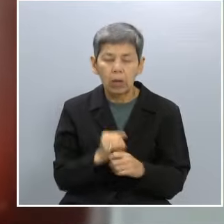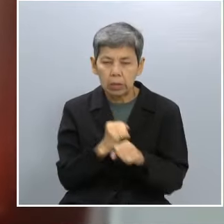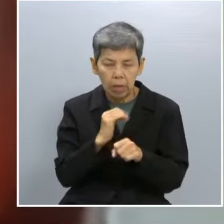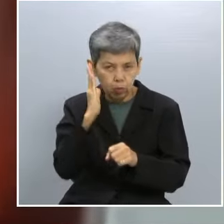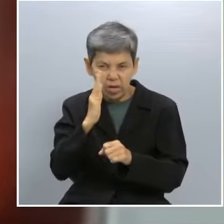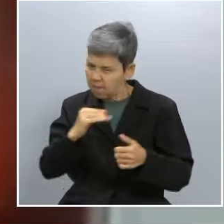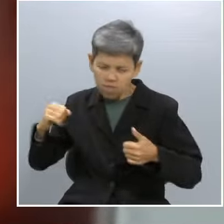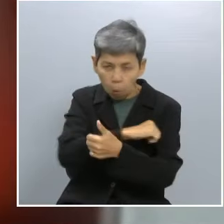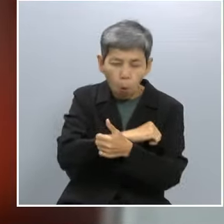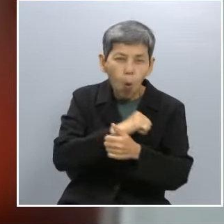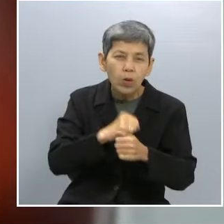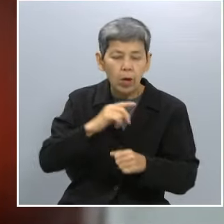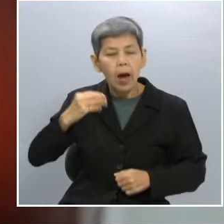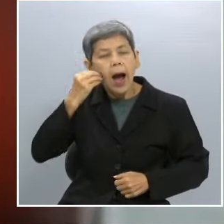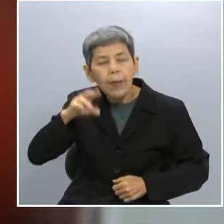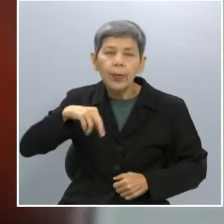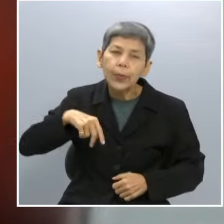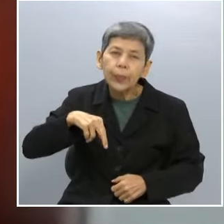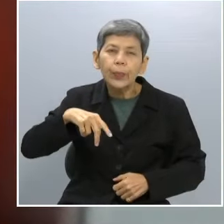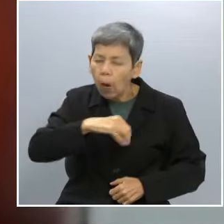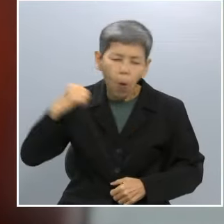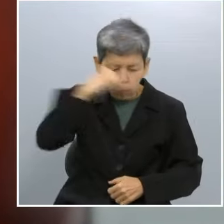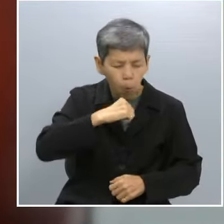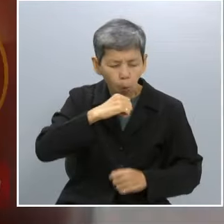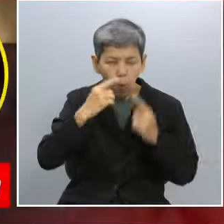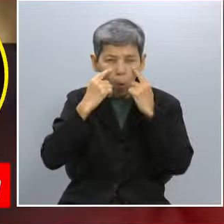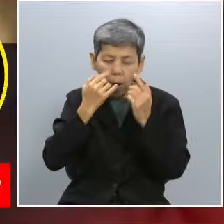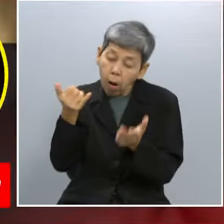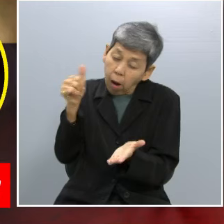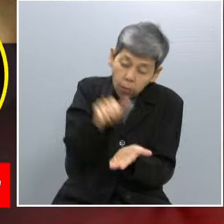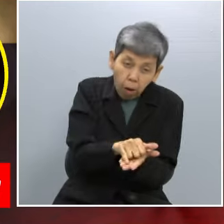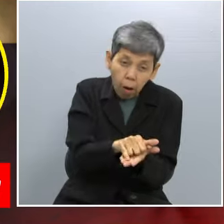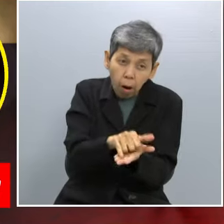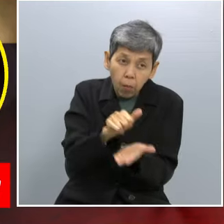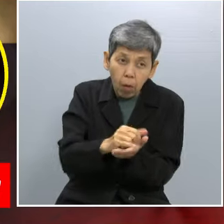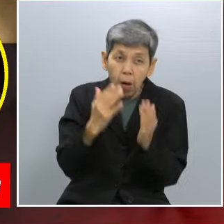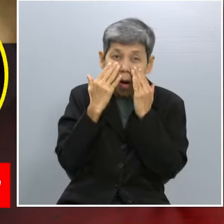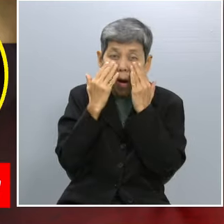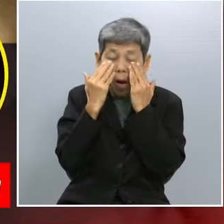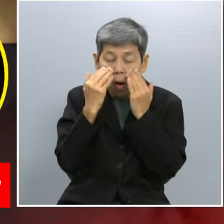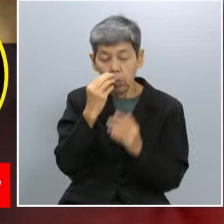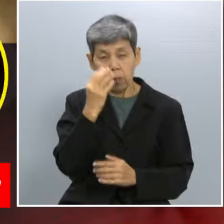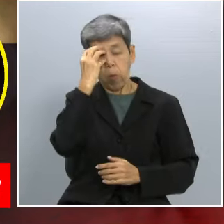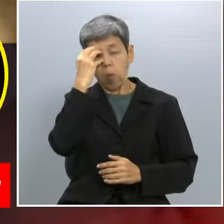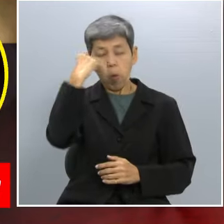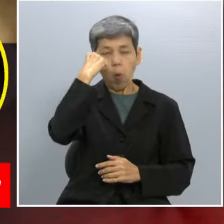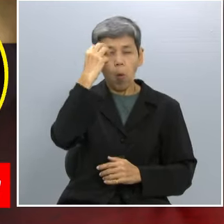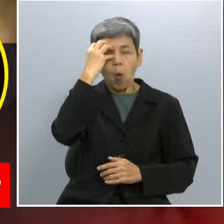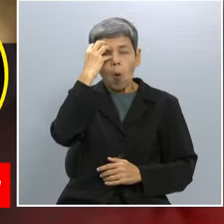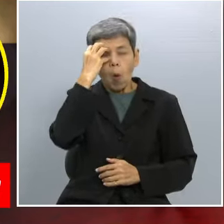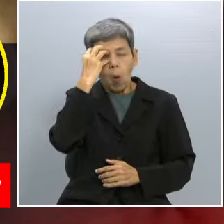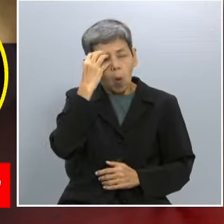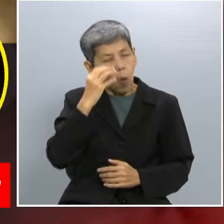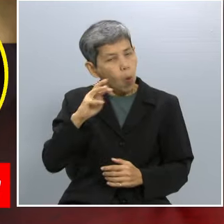ร่างกายเธอนะคะตอนที่เธอเดินกลับบ้านชกต่อยเธอล้มลงกับพื้นแล้วเบ้าตาเธอเป็นแบบเยค่ะช้ำเป็นสีม่วง